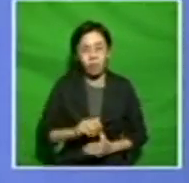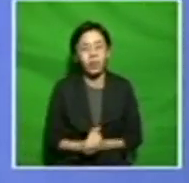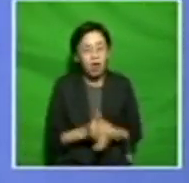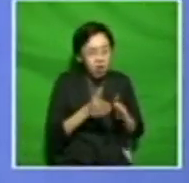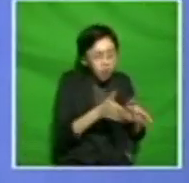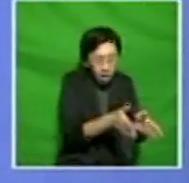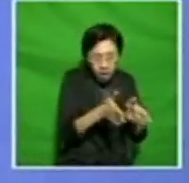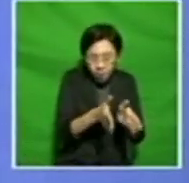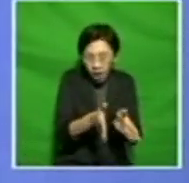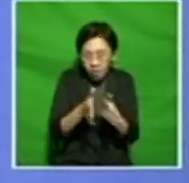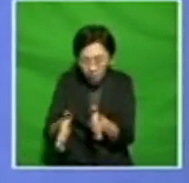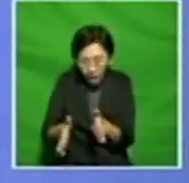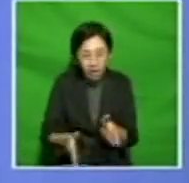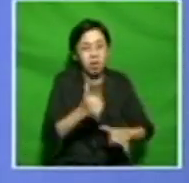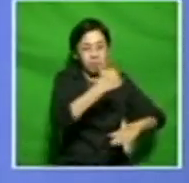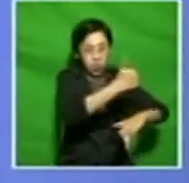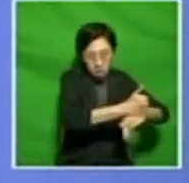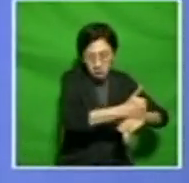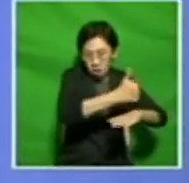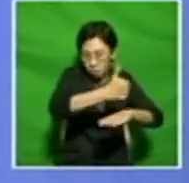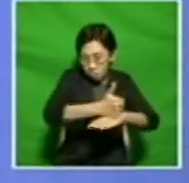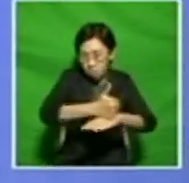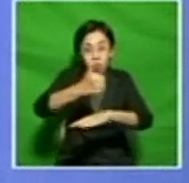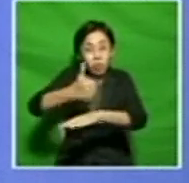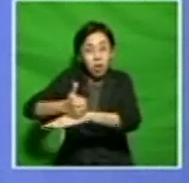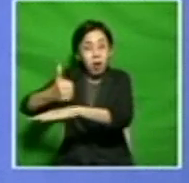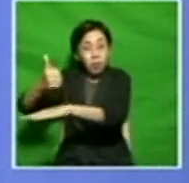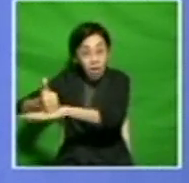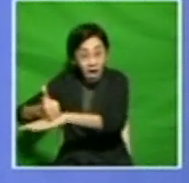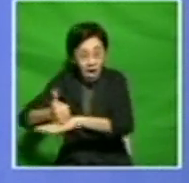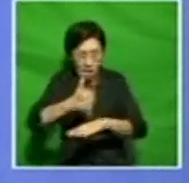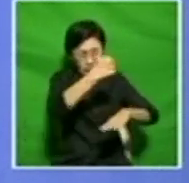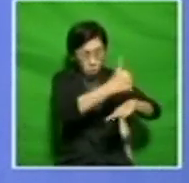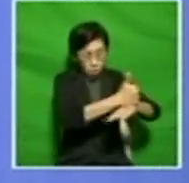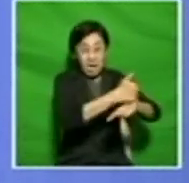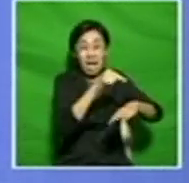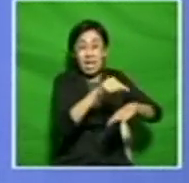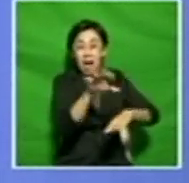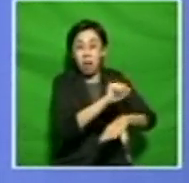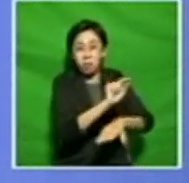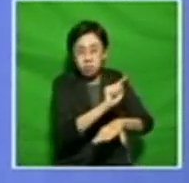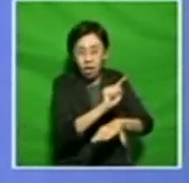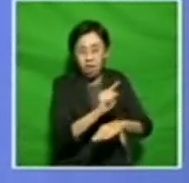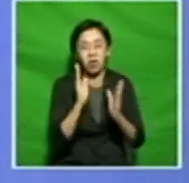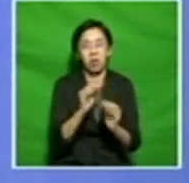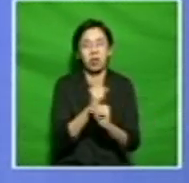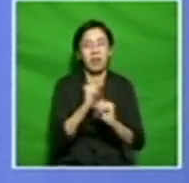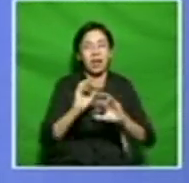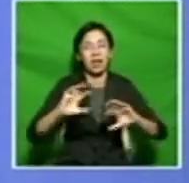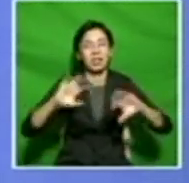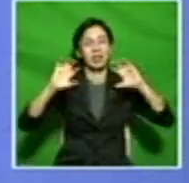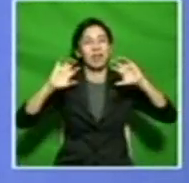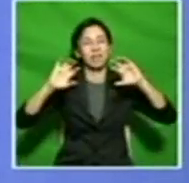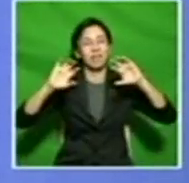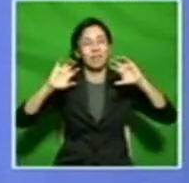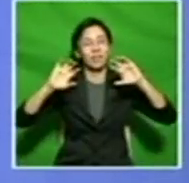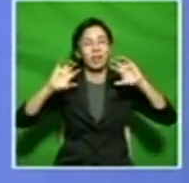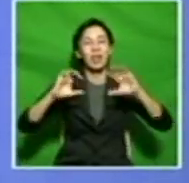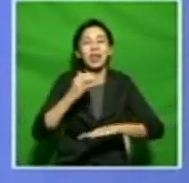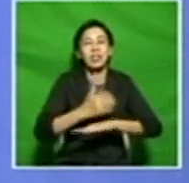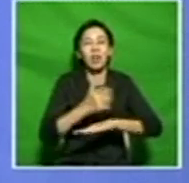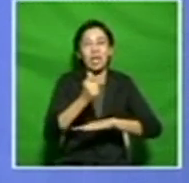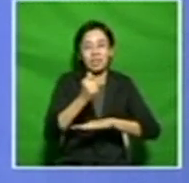านก็ตามโดยแต่งตั้งจากข้าราชการประจำซึ่งมีตำแหน่งไม่ต่ำกว่าอธิบ